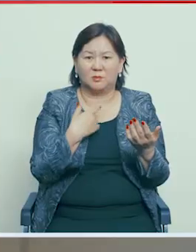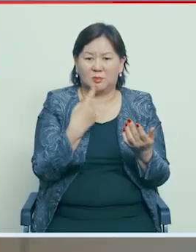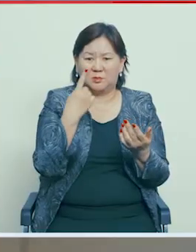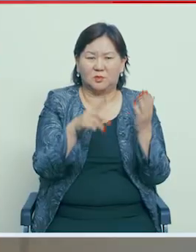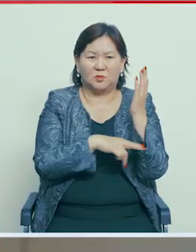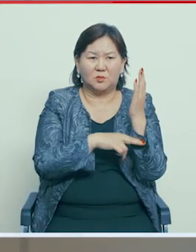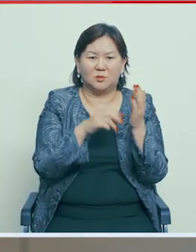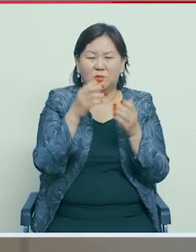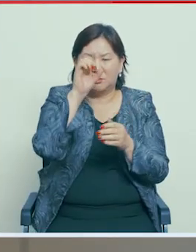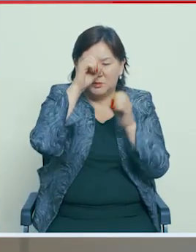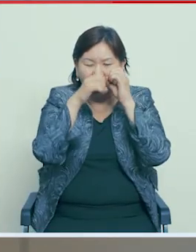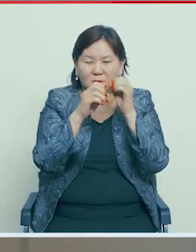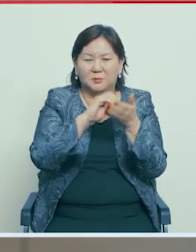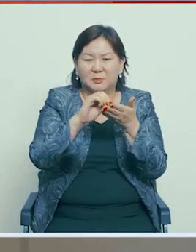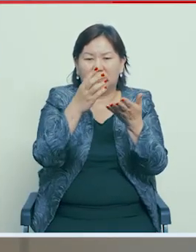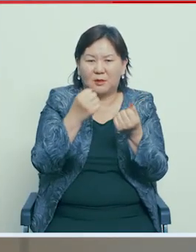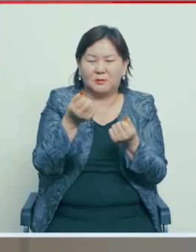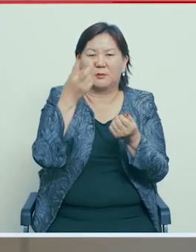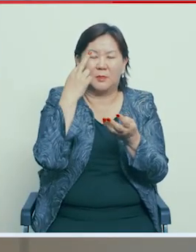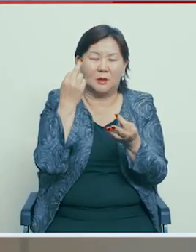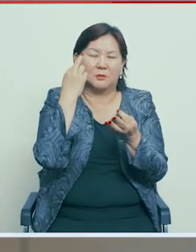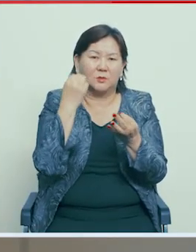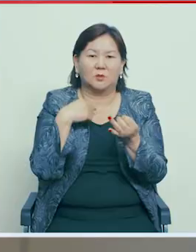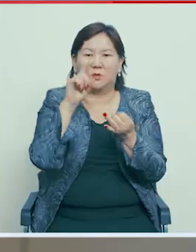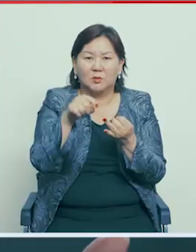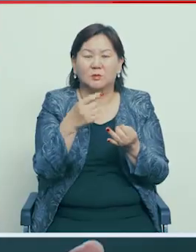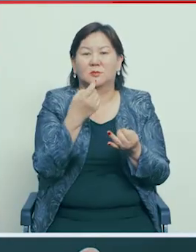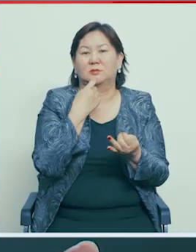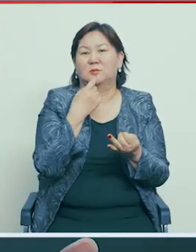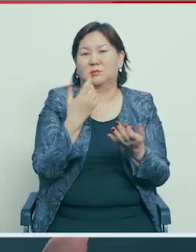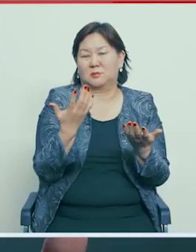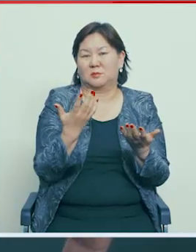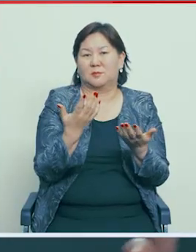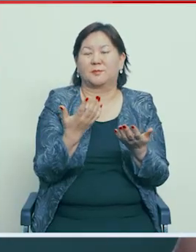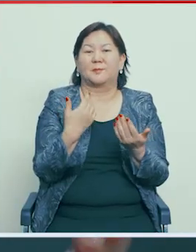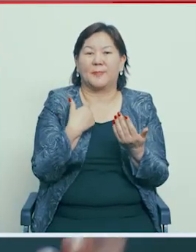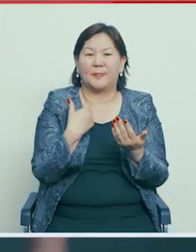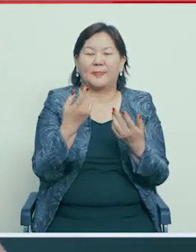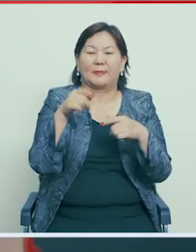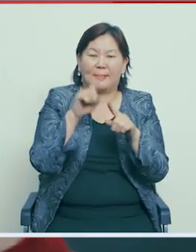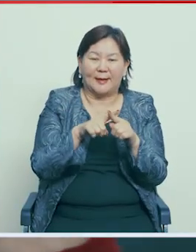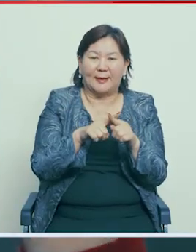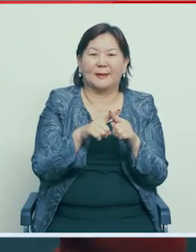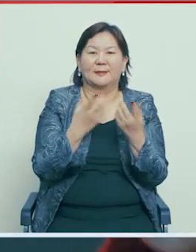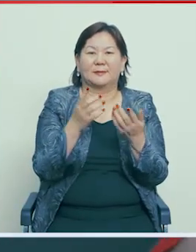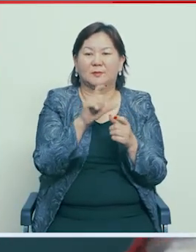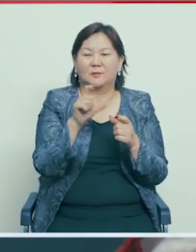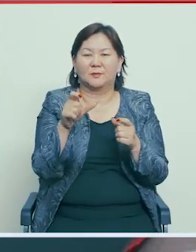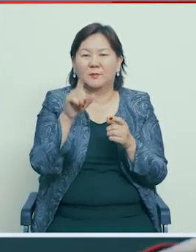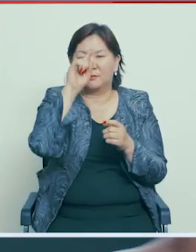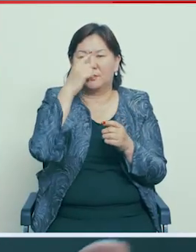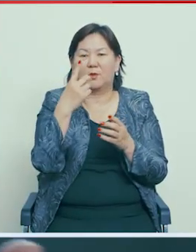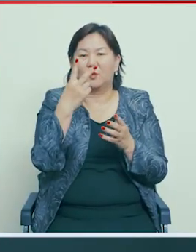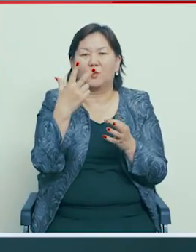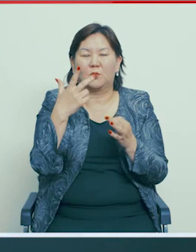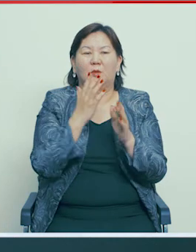өдөр шинжилгээнийхээ бичгийг авчаа дахиад ингээ 2-3 өдөр ингээ дахиж очиж тэр шинжилгээнүүдээ өгөх юм байна л та. Тэгээ дахиад одоо тэр юунаас эмчтэр 2-3